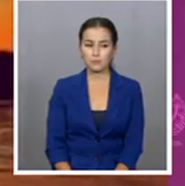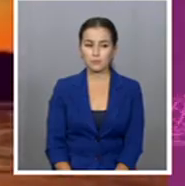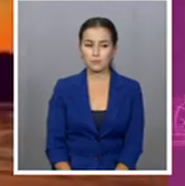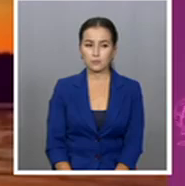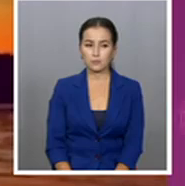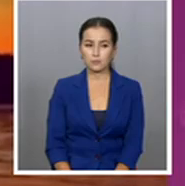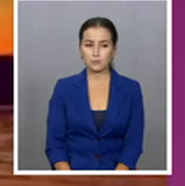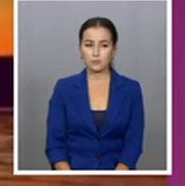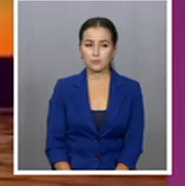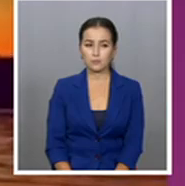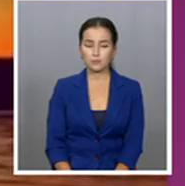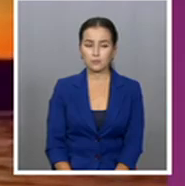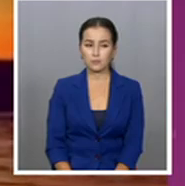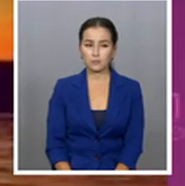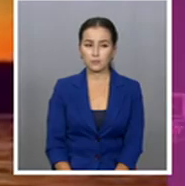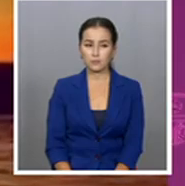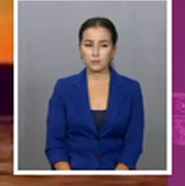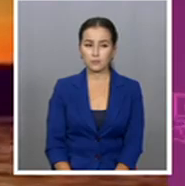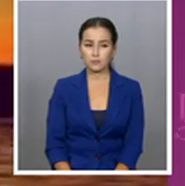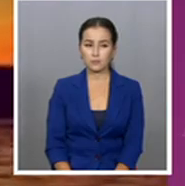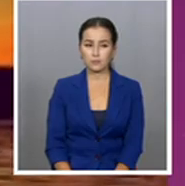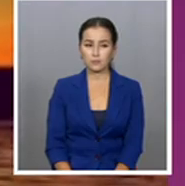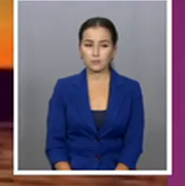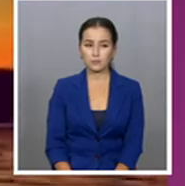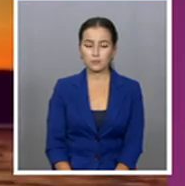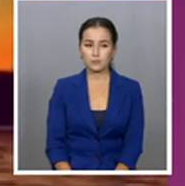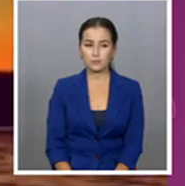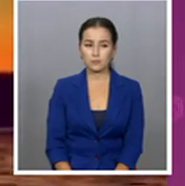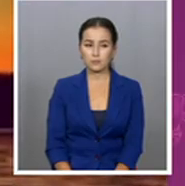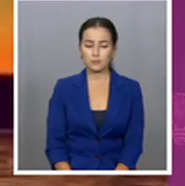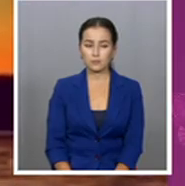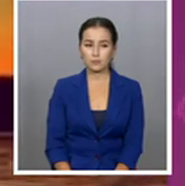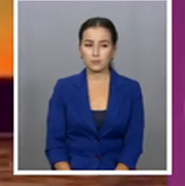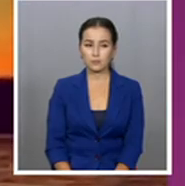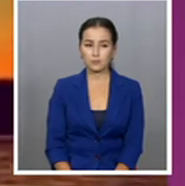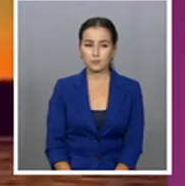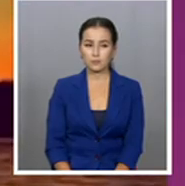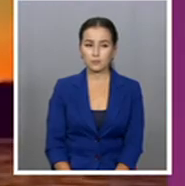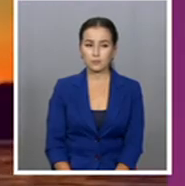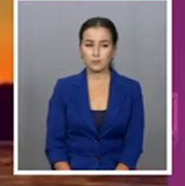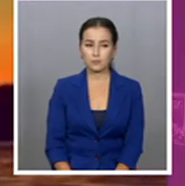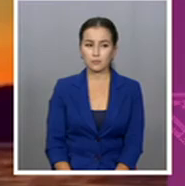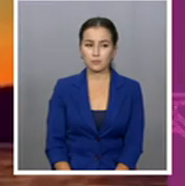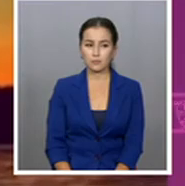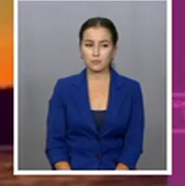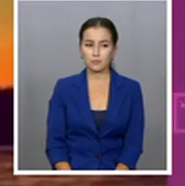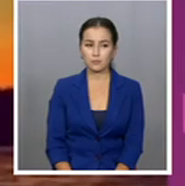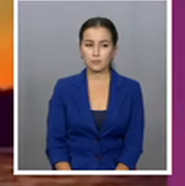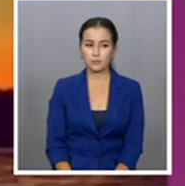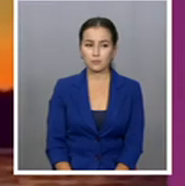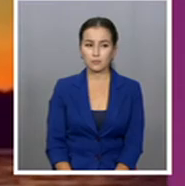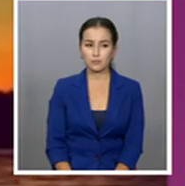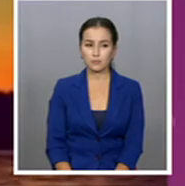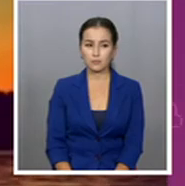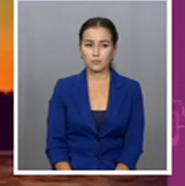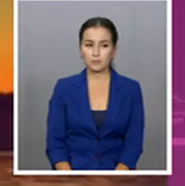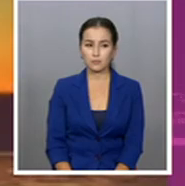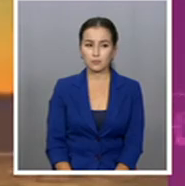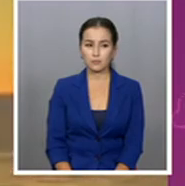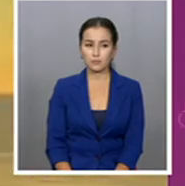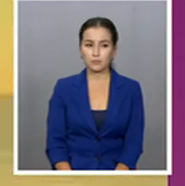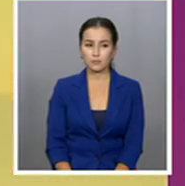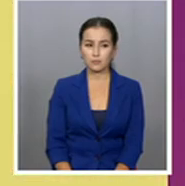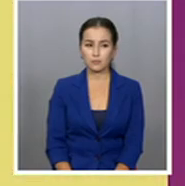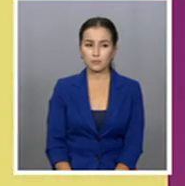деп сырлайын. Сарарқаның бір тауы бар, бір тауы бар сымбатты. Сол таудан сен сыр тауып